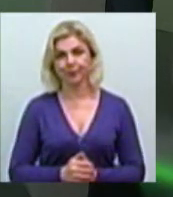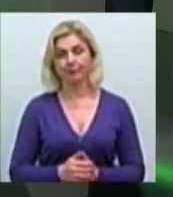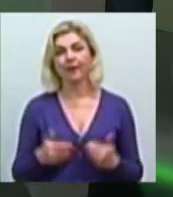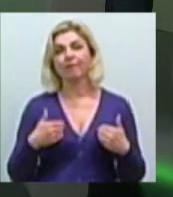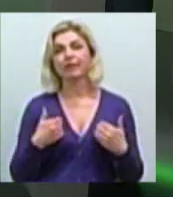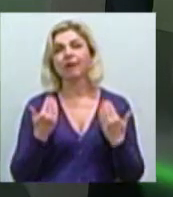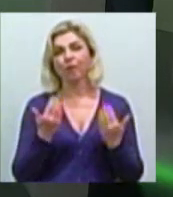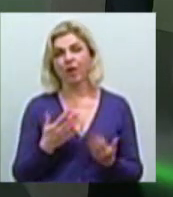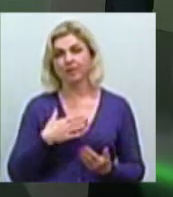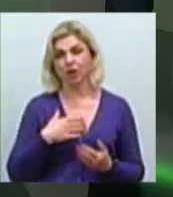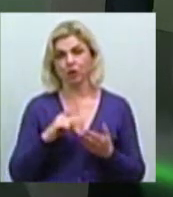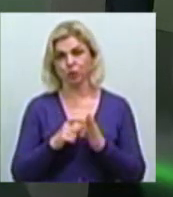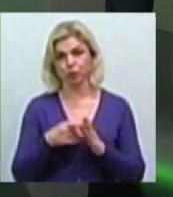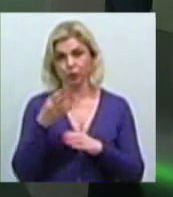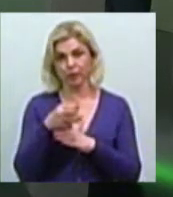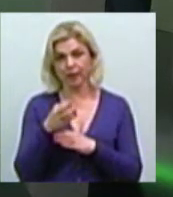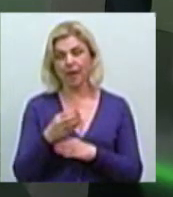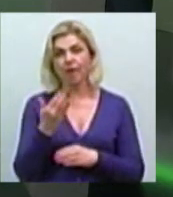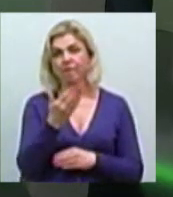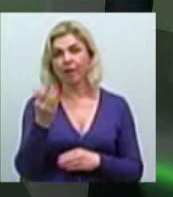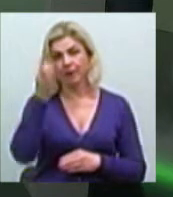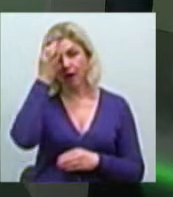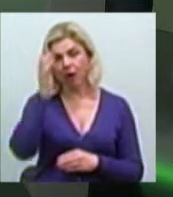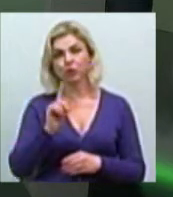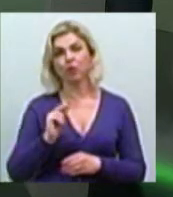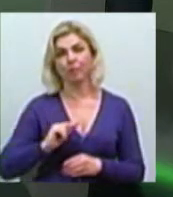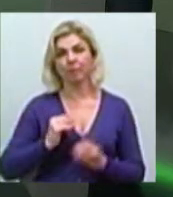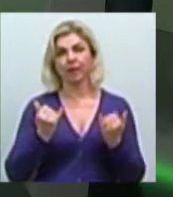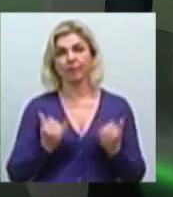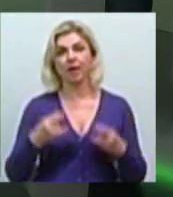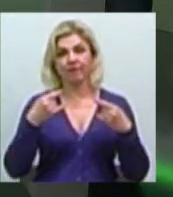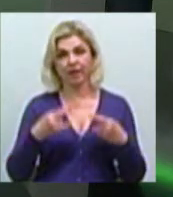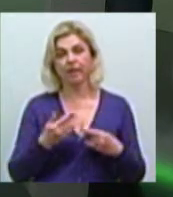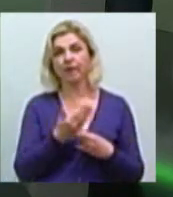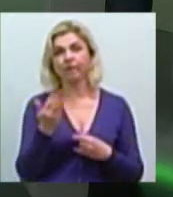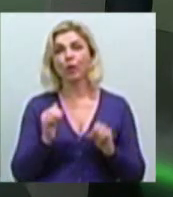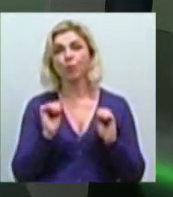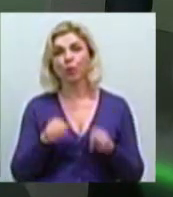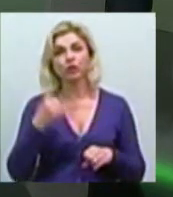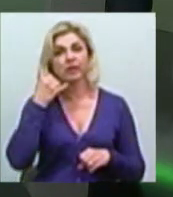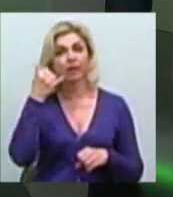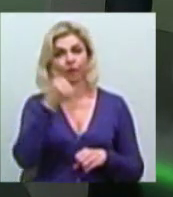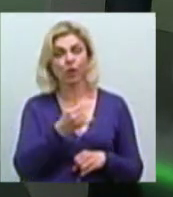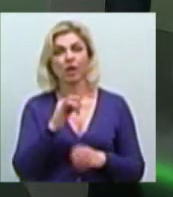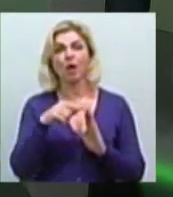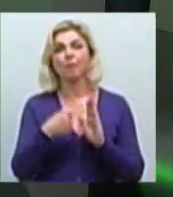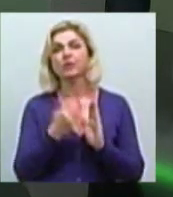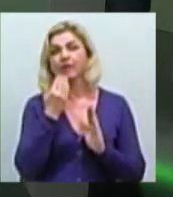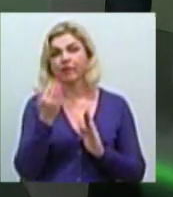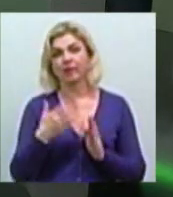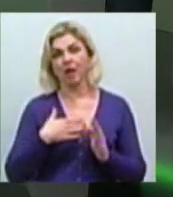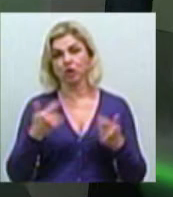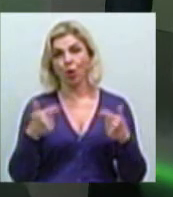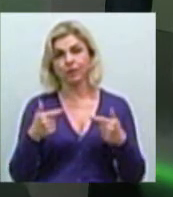Вітаю вас у нашій студії. А я нагадую нашим глядачам, що ми працюємо в прямому ефірі, тож ви можете зателефонувати та поставити свої запитання